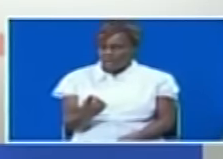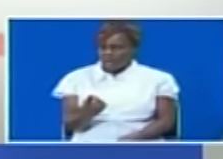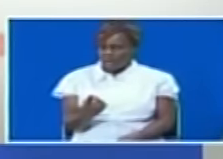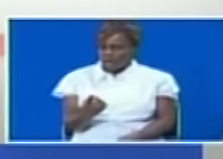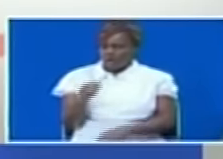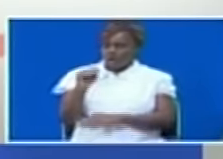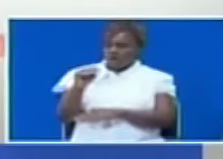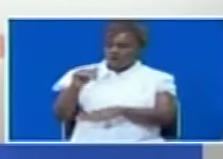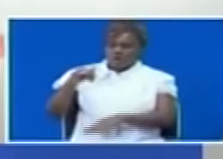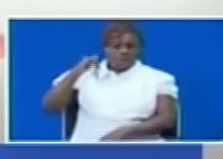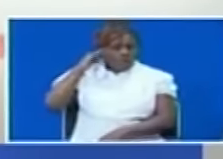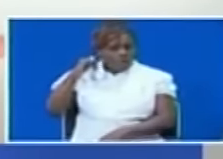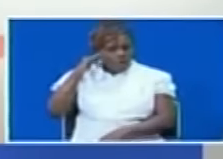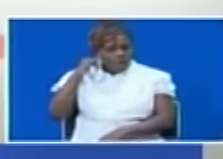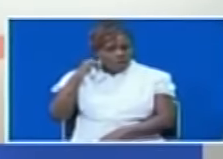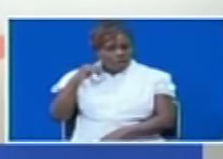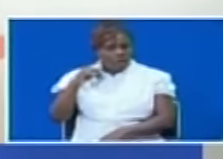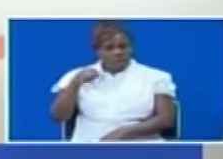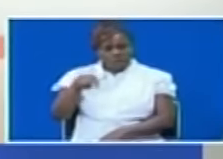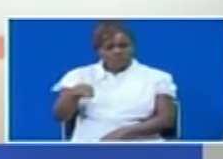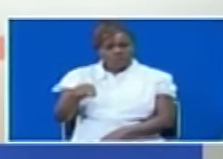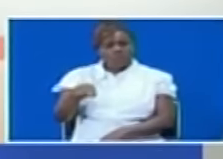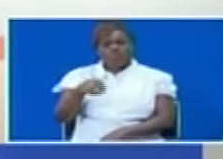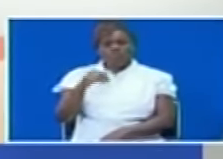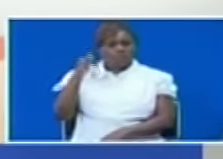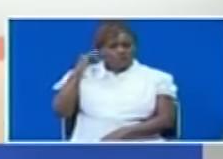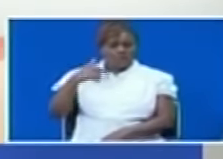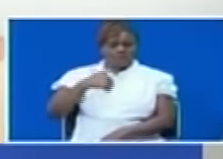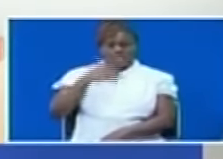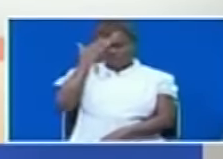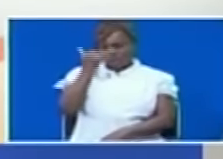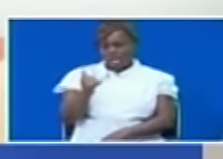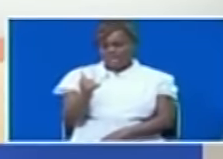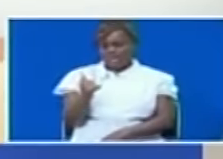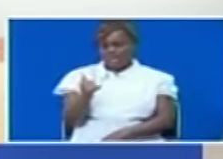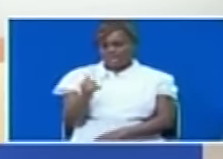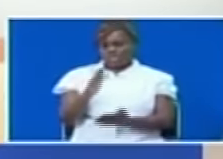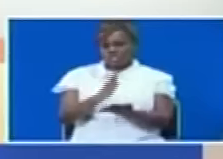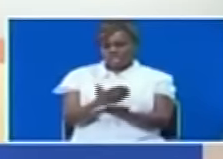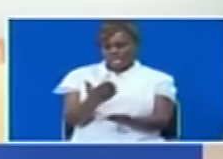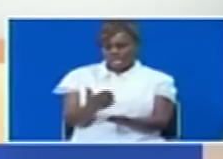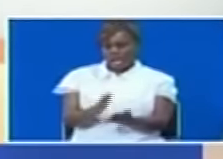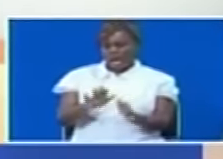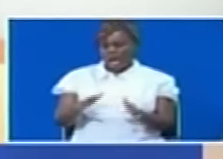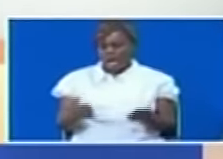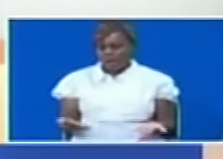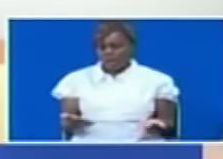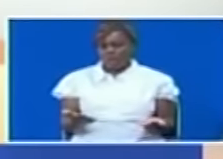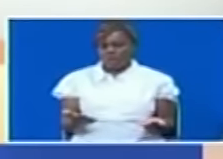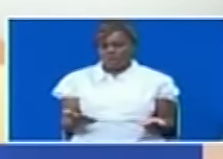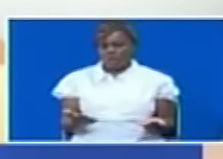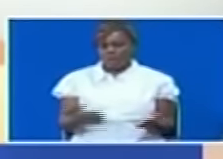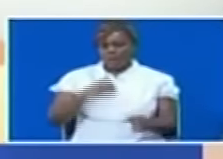us over negative things? Why don't you be calling me to share with me how has been